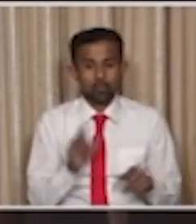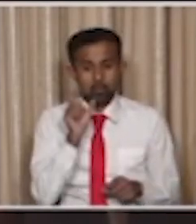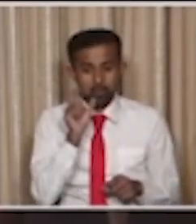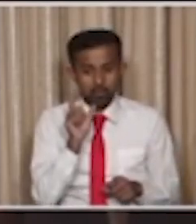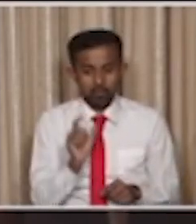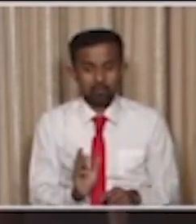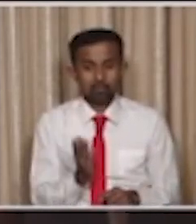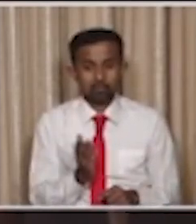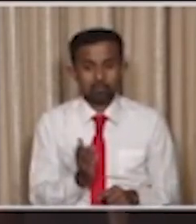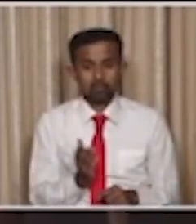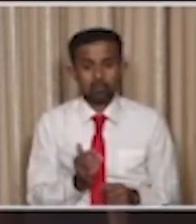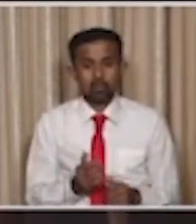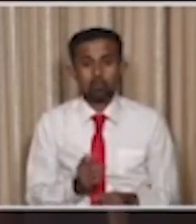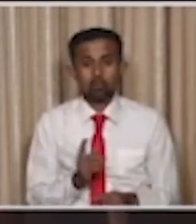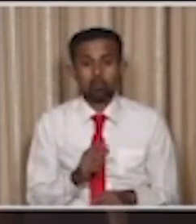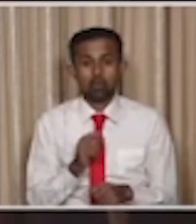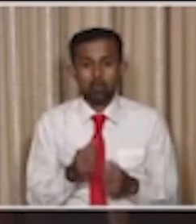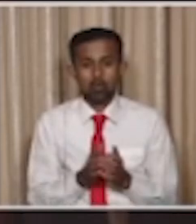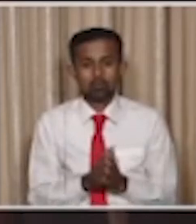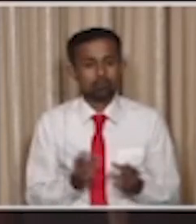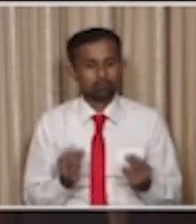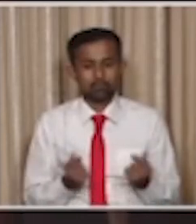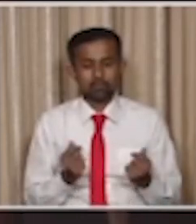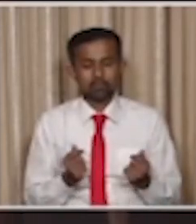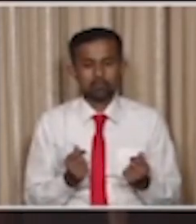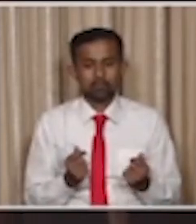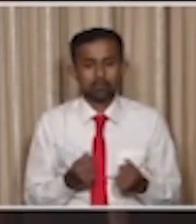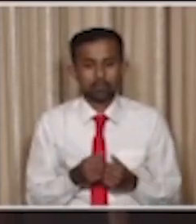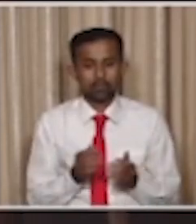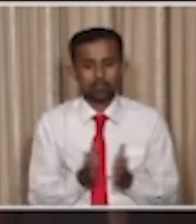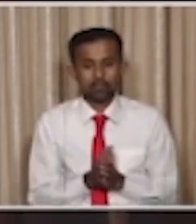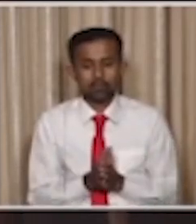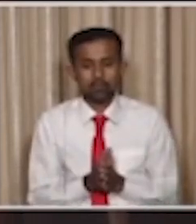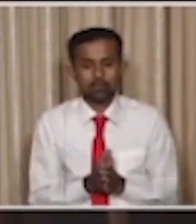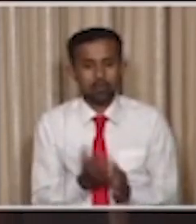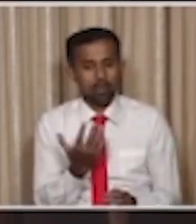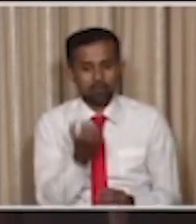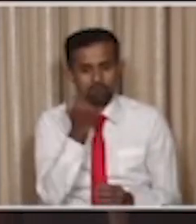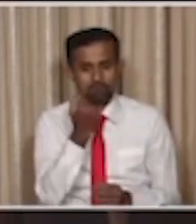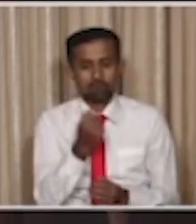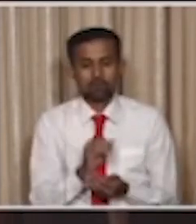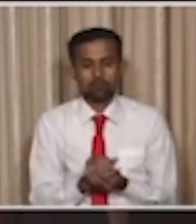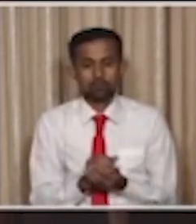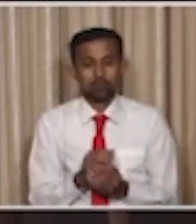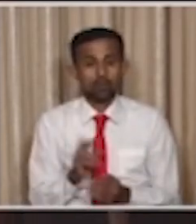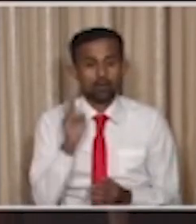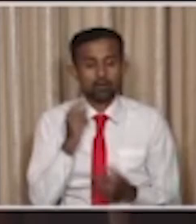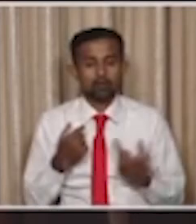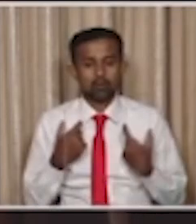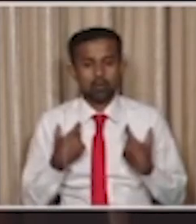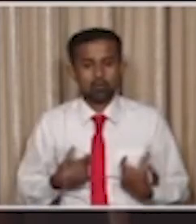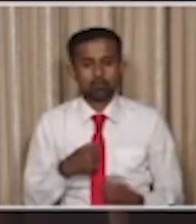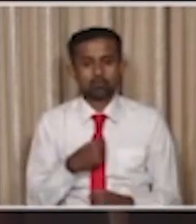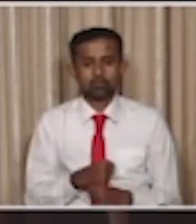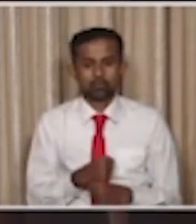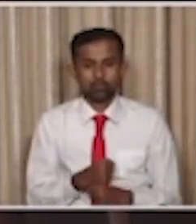ඉන්නේ කොයි මොහොතේ හරි හැකි ඉක්මනින් තමන්ට අවස්ථාවක් එනකම් මේ රනිල් රාජපක්ෂ